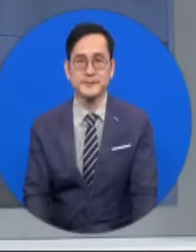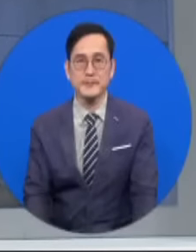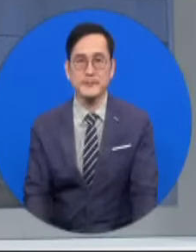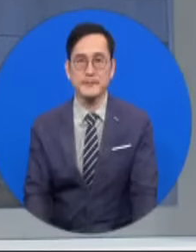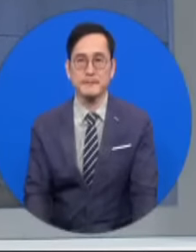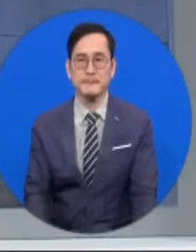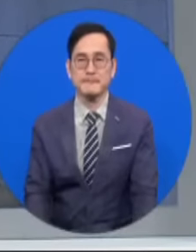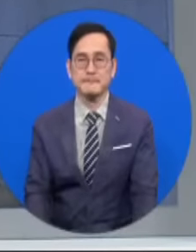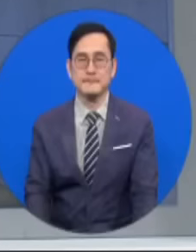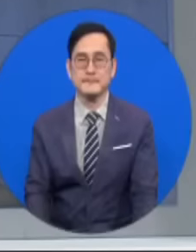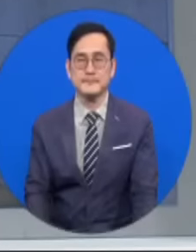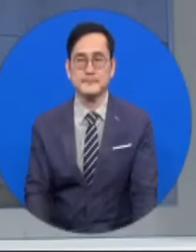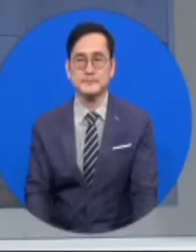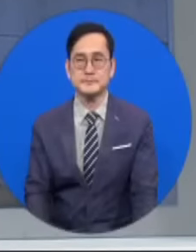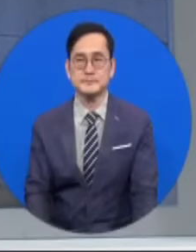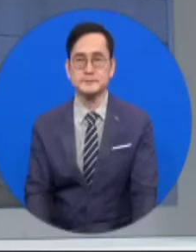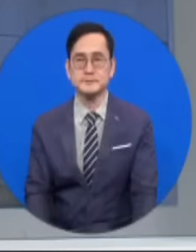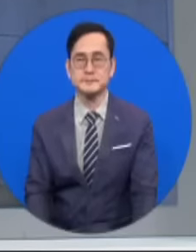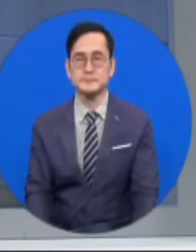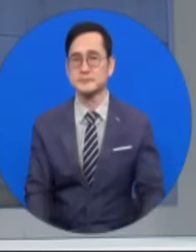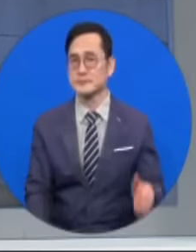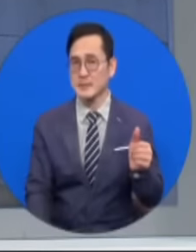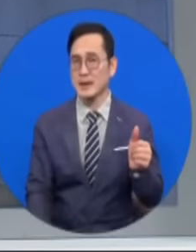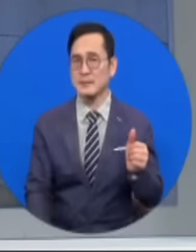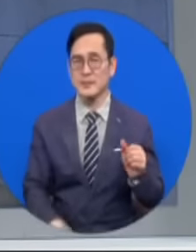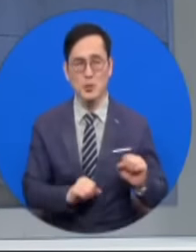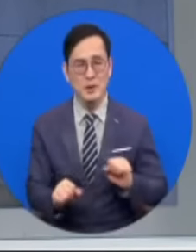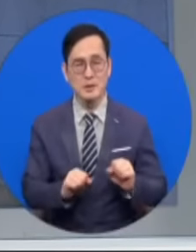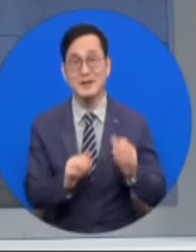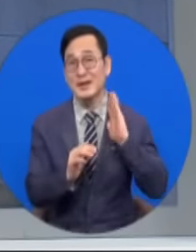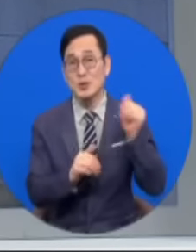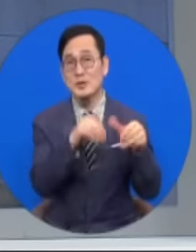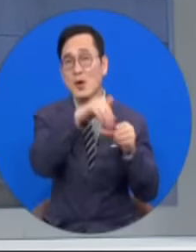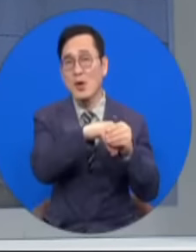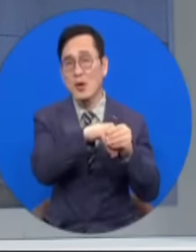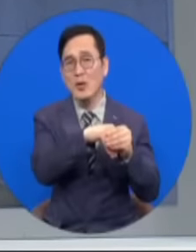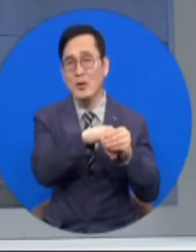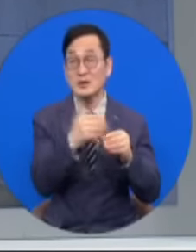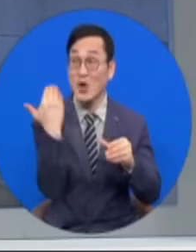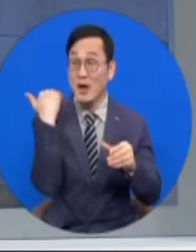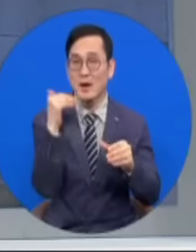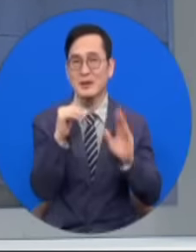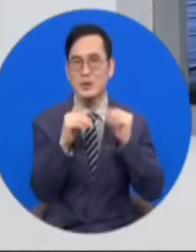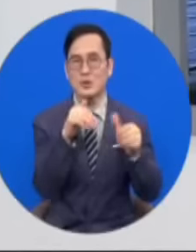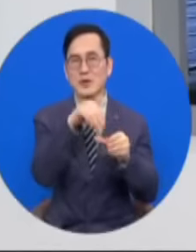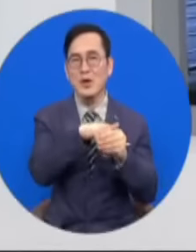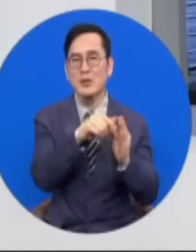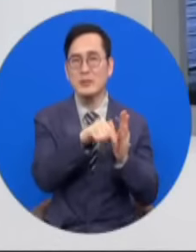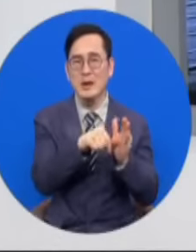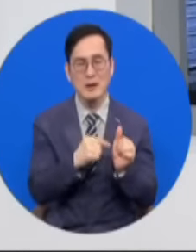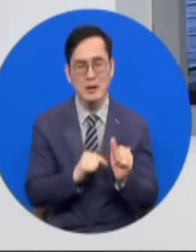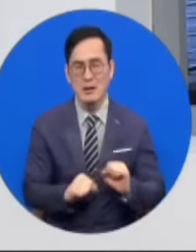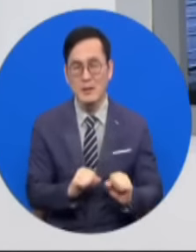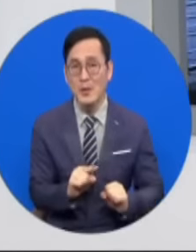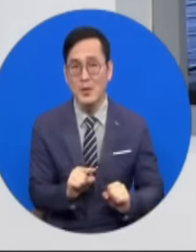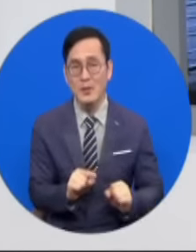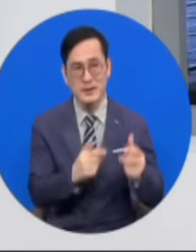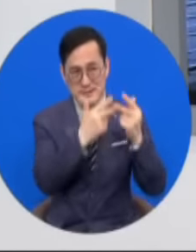기자 출신 안용한 님 김만배 어떤 역할을 한 겁니까 지난 대선때 일단 이재명